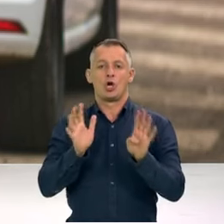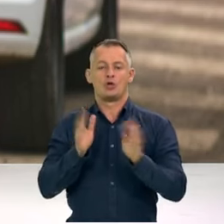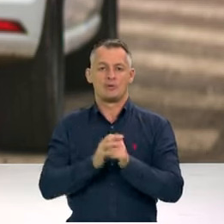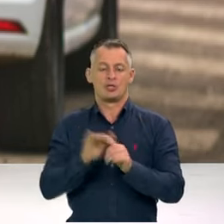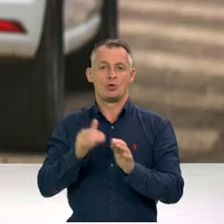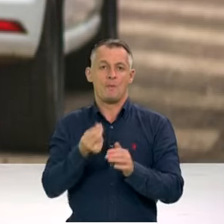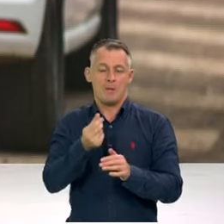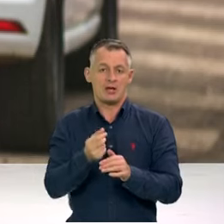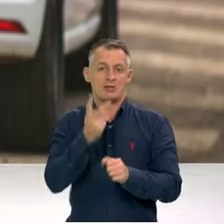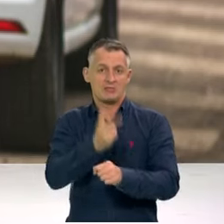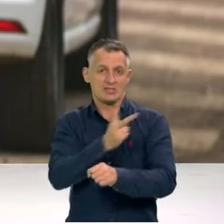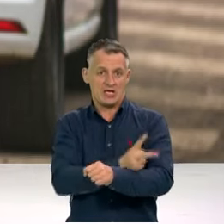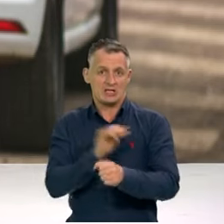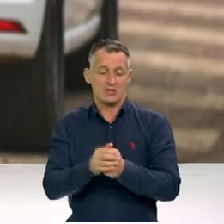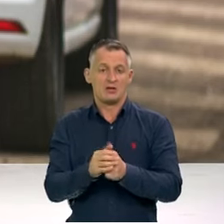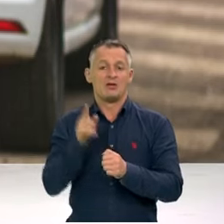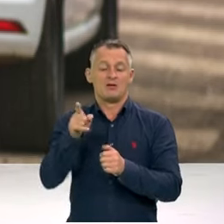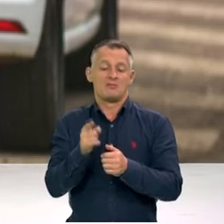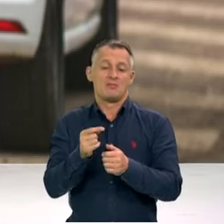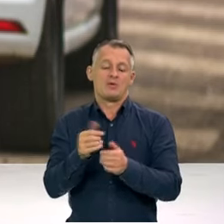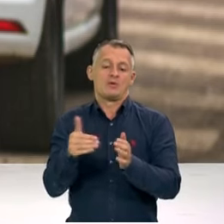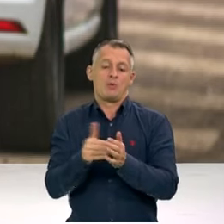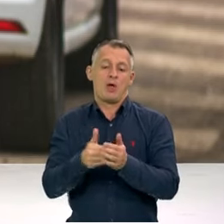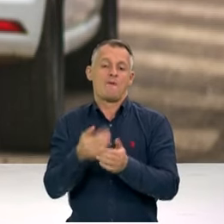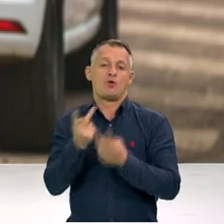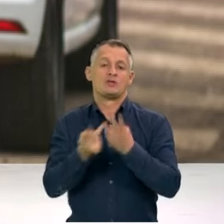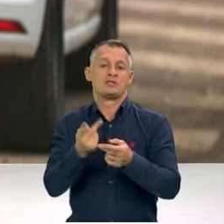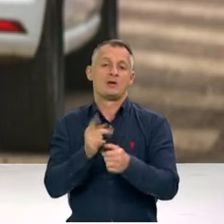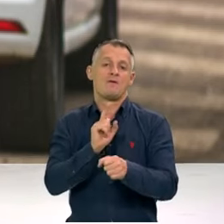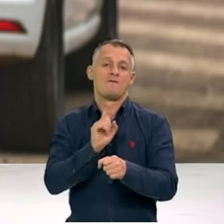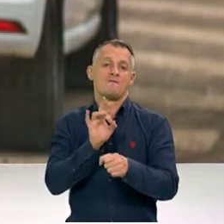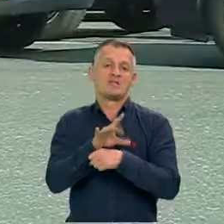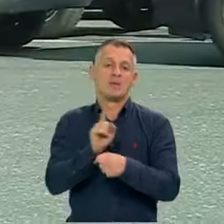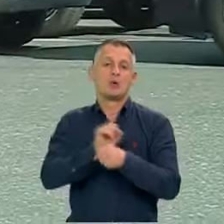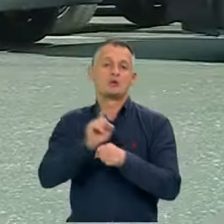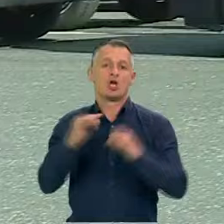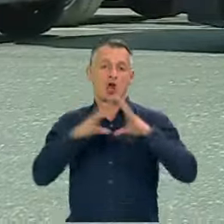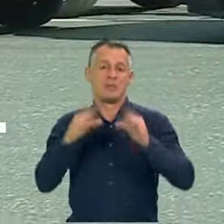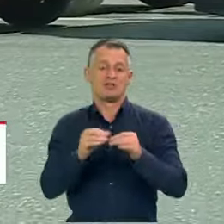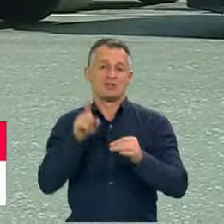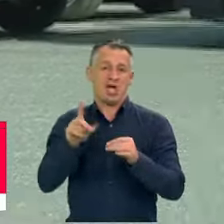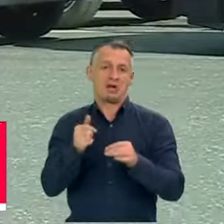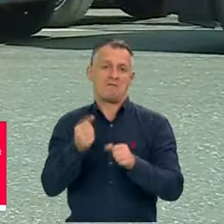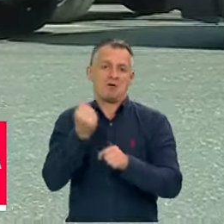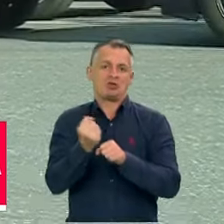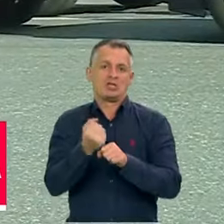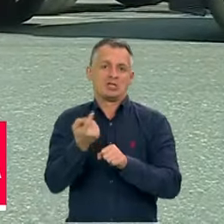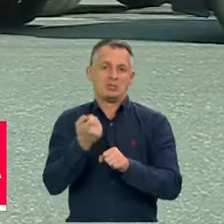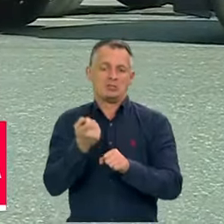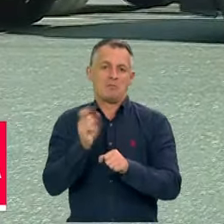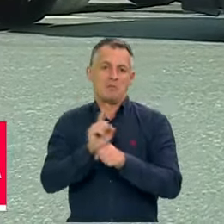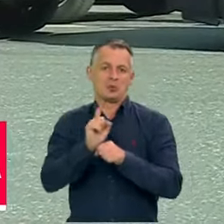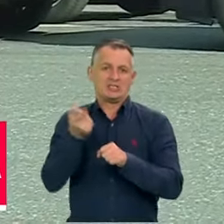dar în loc să promoveze producătorii români comercializa mai multe produse de import Procurorii direcției naționale